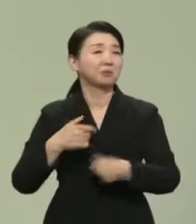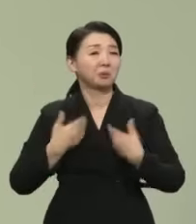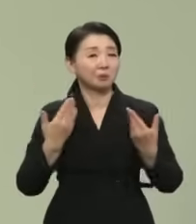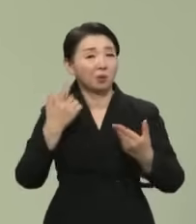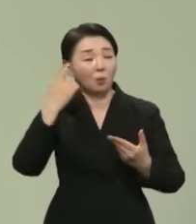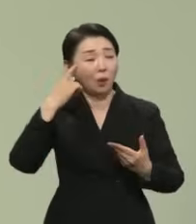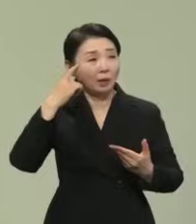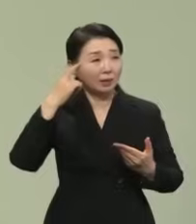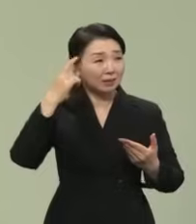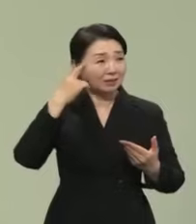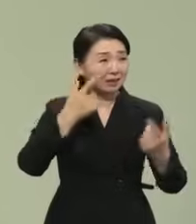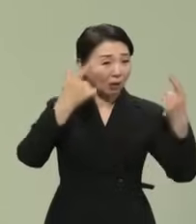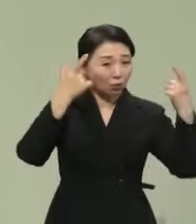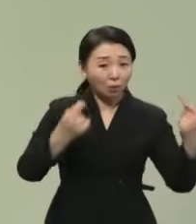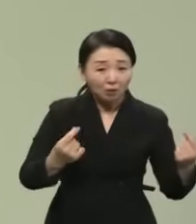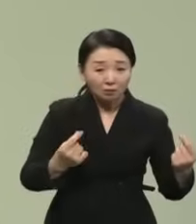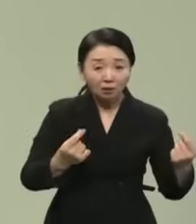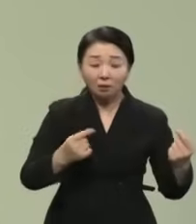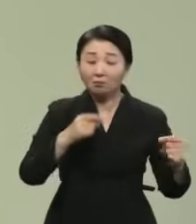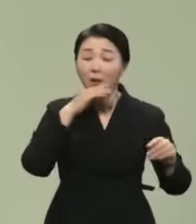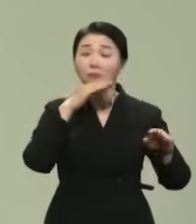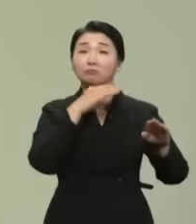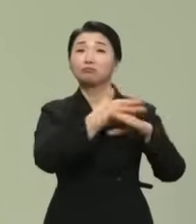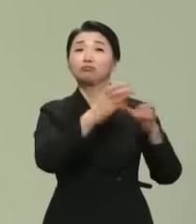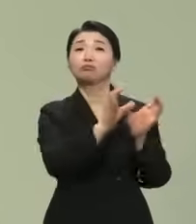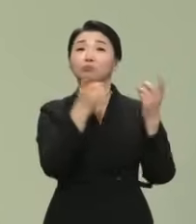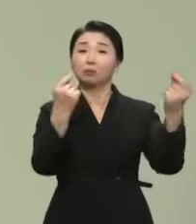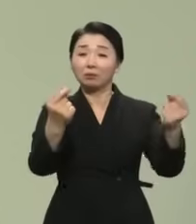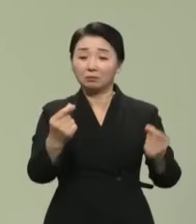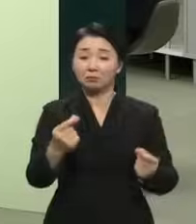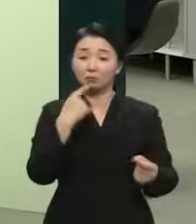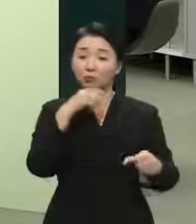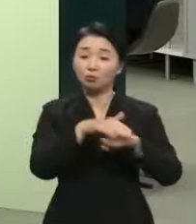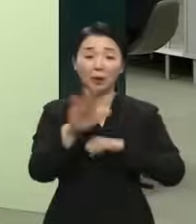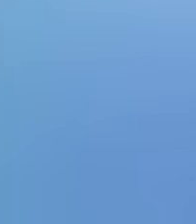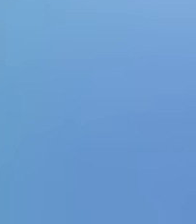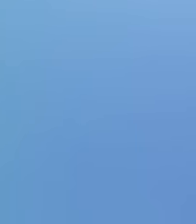똑같은 생각만 가지고 있으면 그게 공산주의 뭐겠습니까음